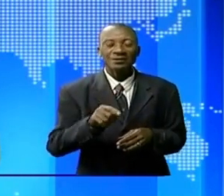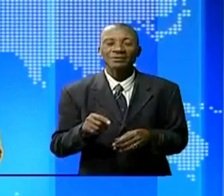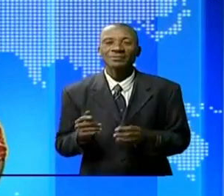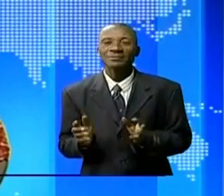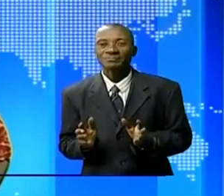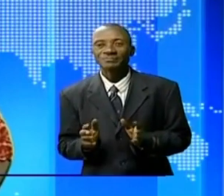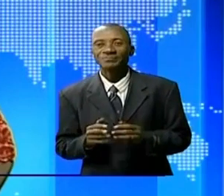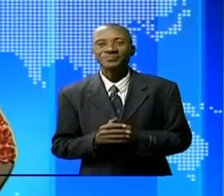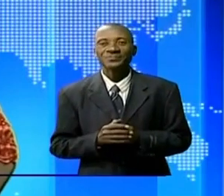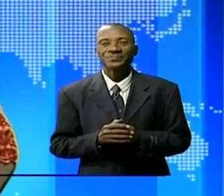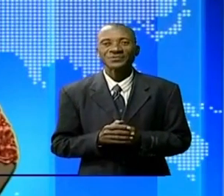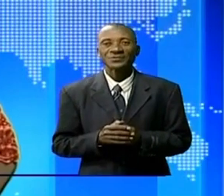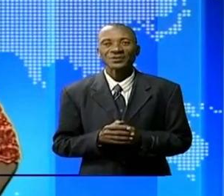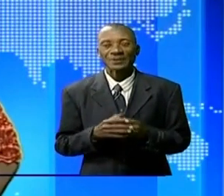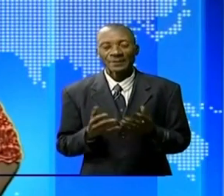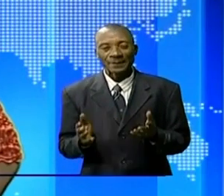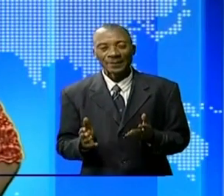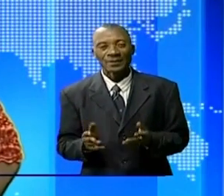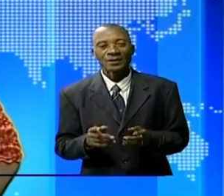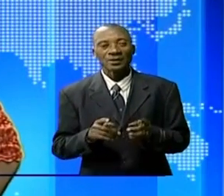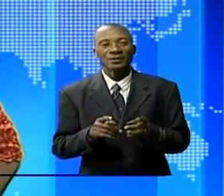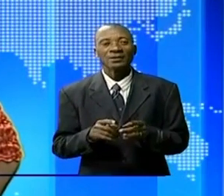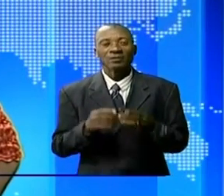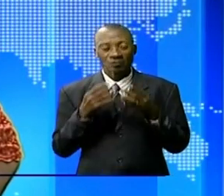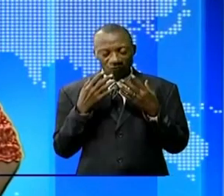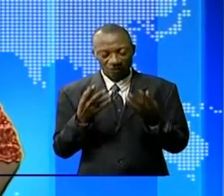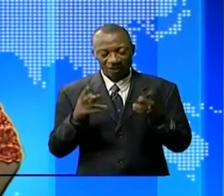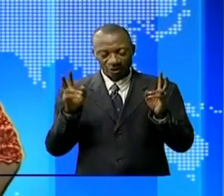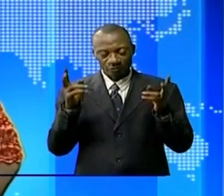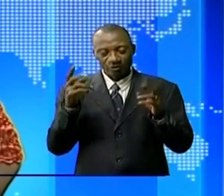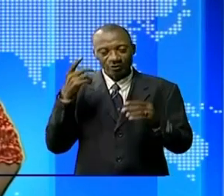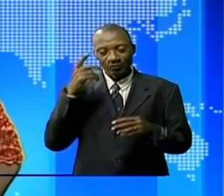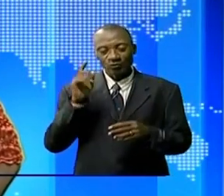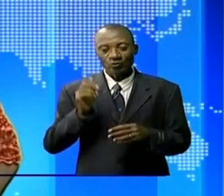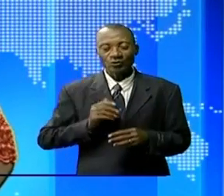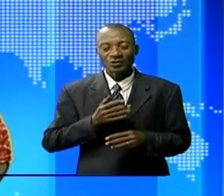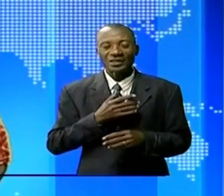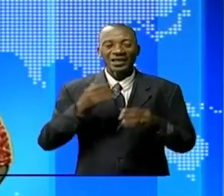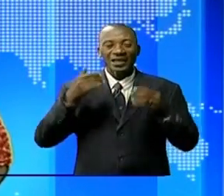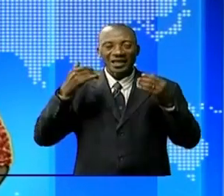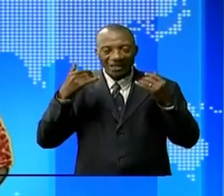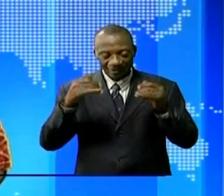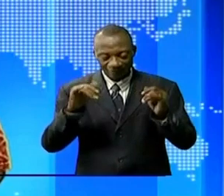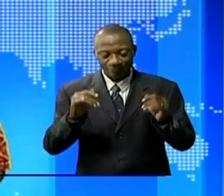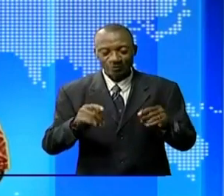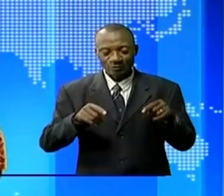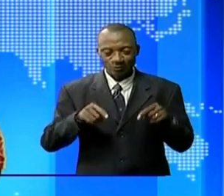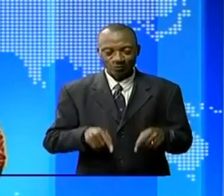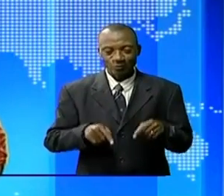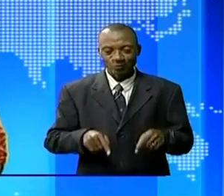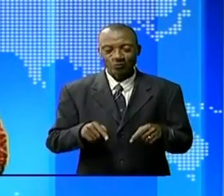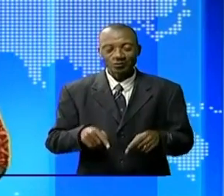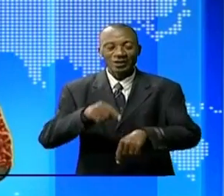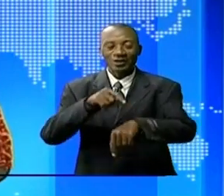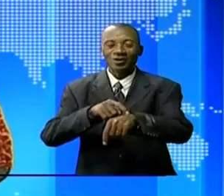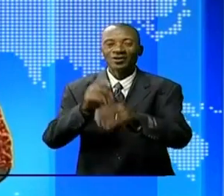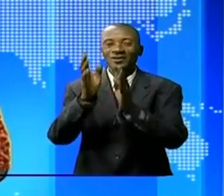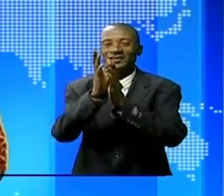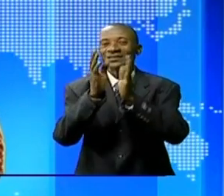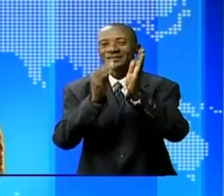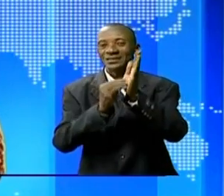sommaire de ses 19 heures qui fera également la ronde de la qualité à travers la province nous serons à la